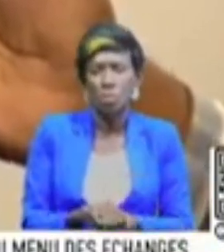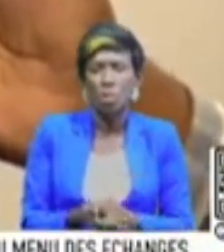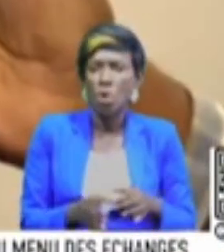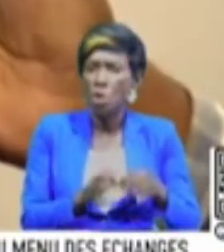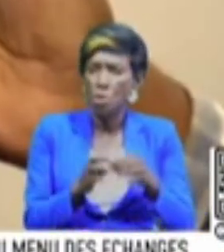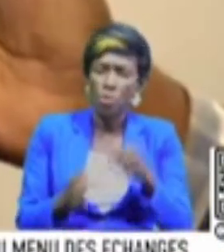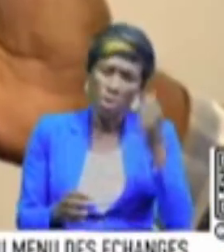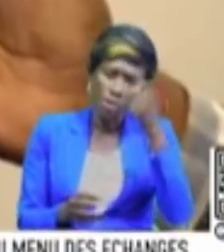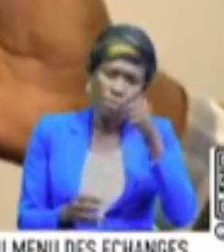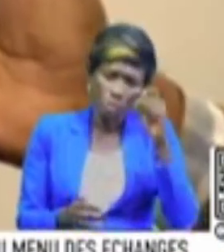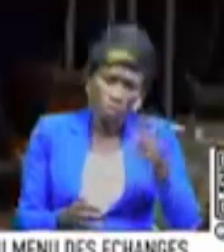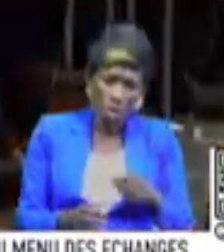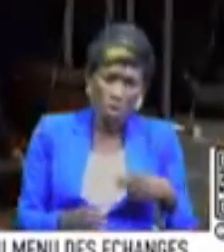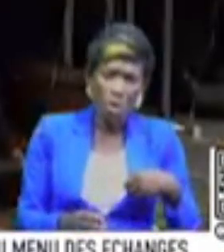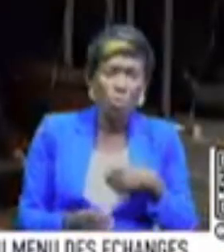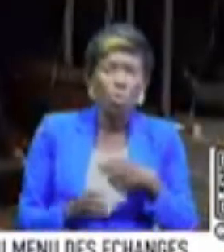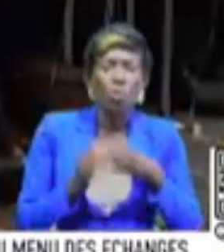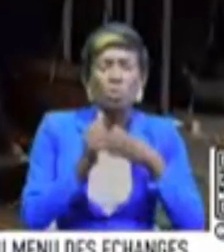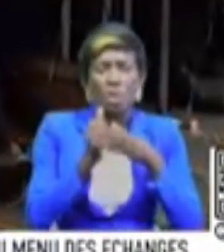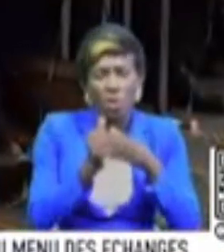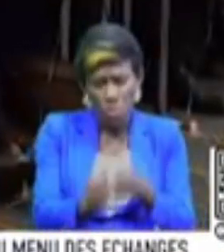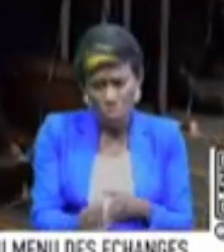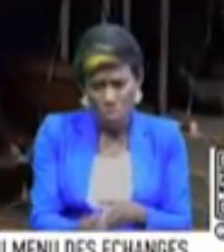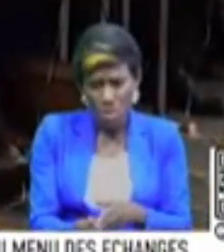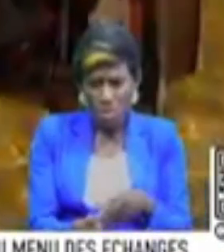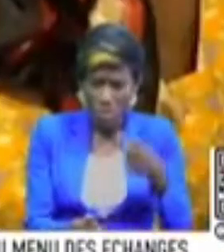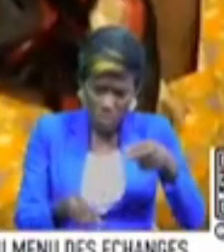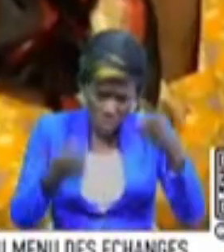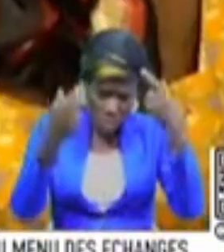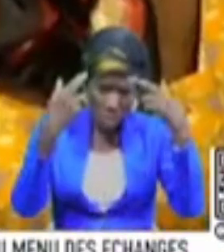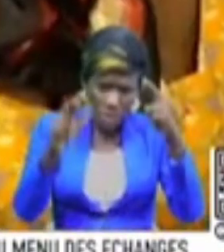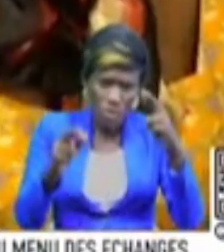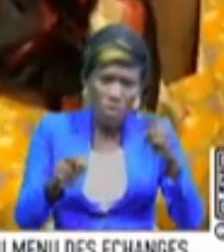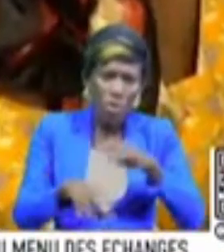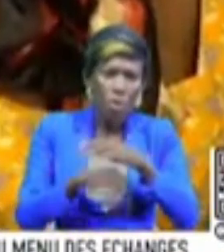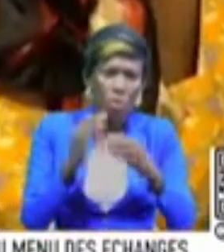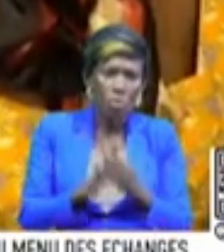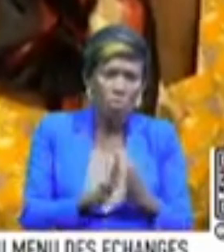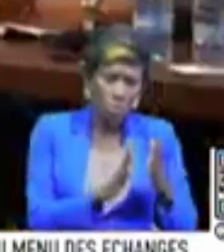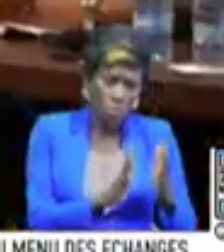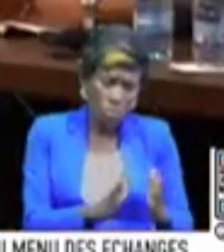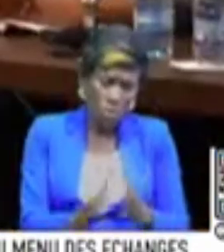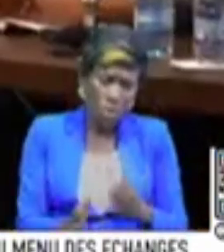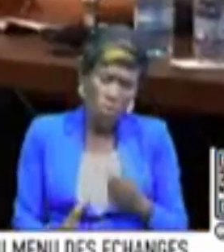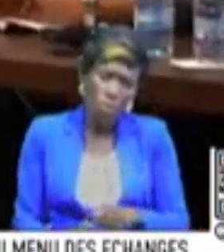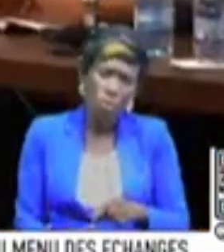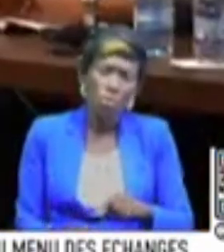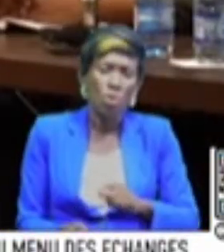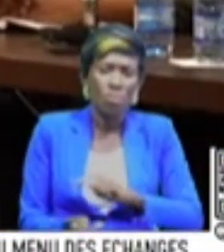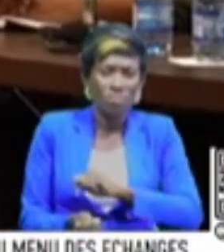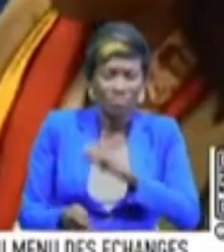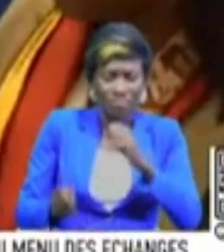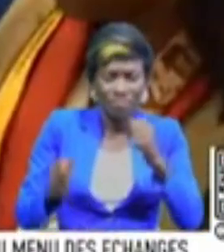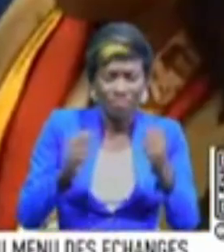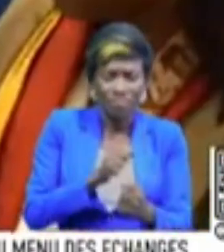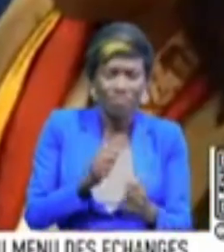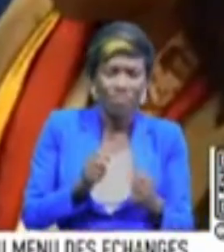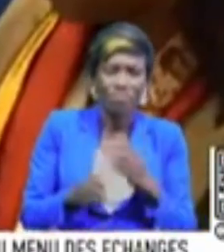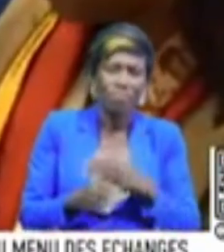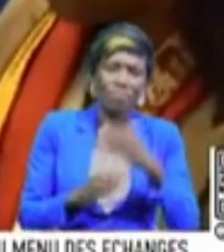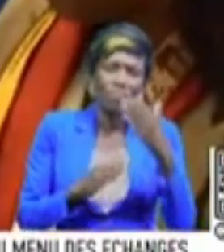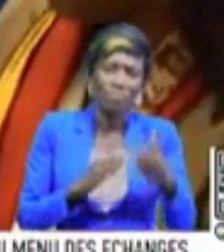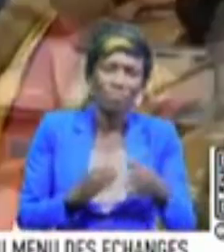que la transition se déroule très bien. Tout est en train d'être mis en place pour que la transition soit sanctionnée par des élections libres